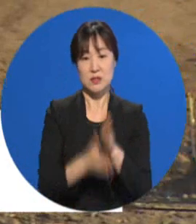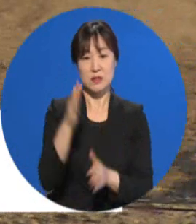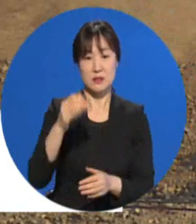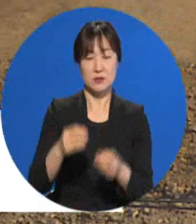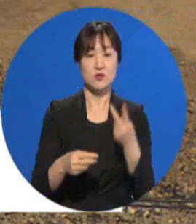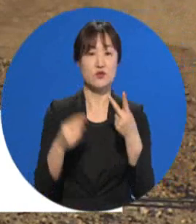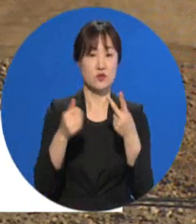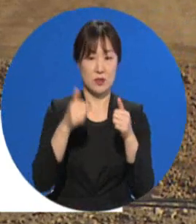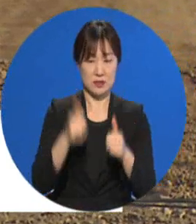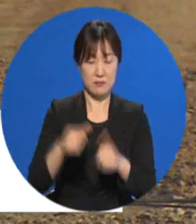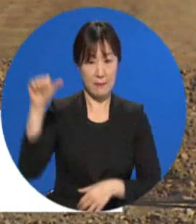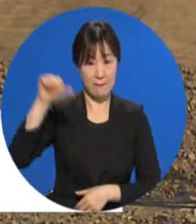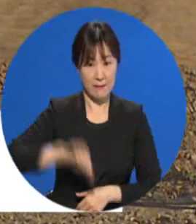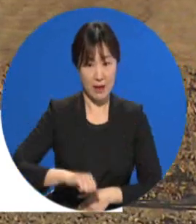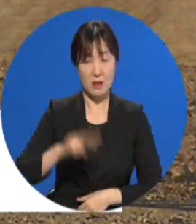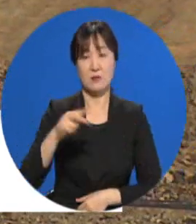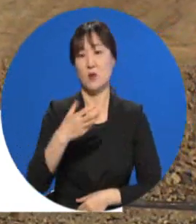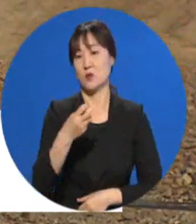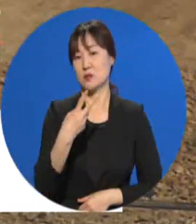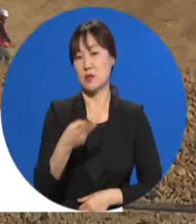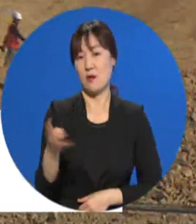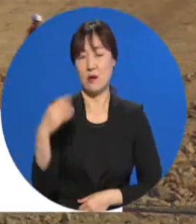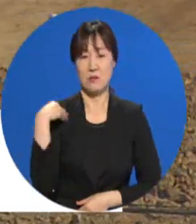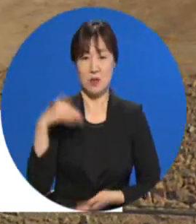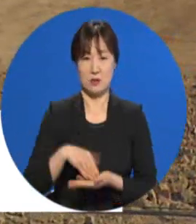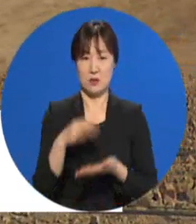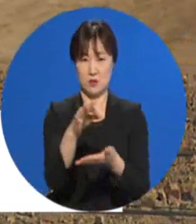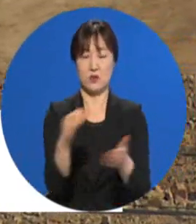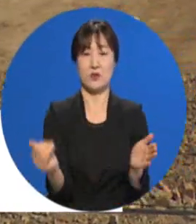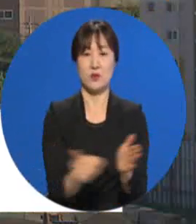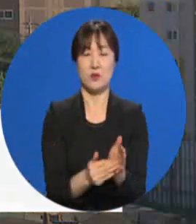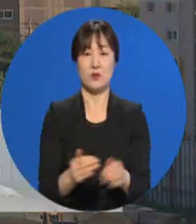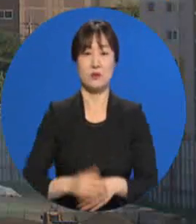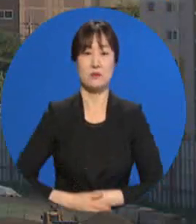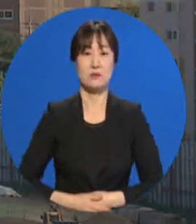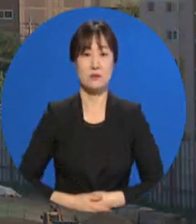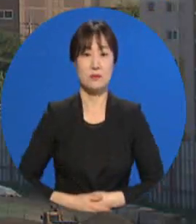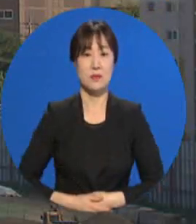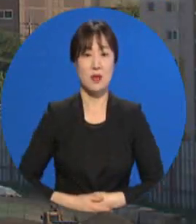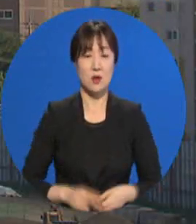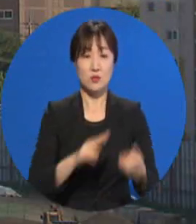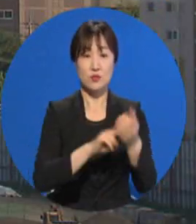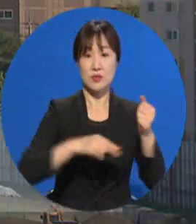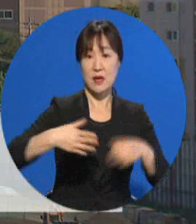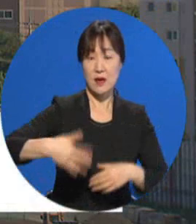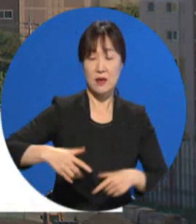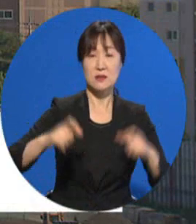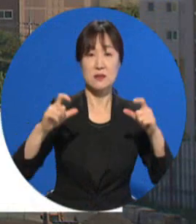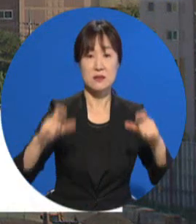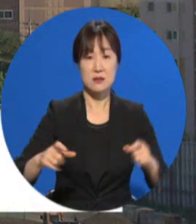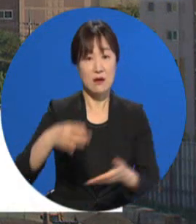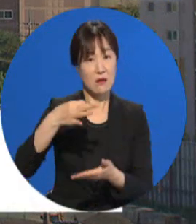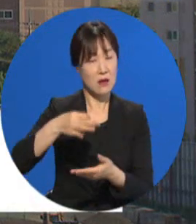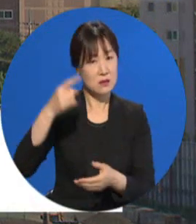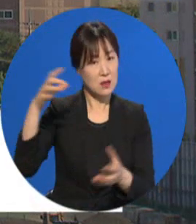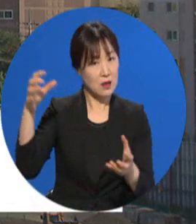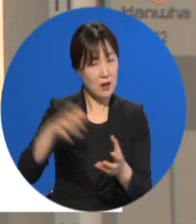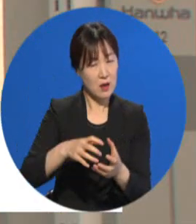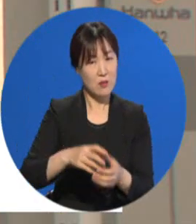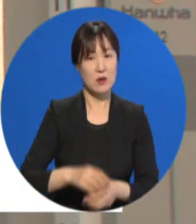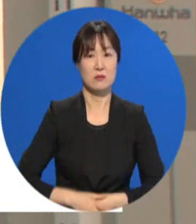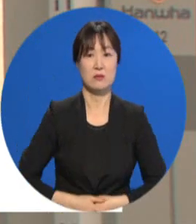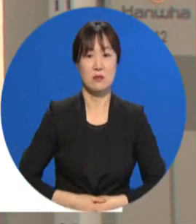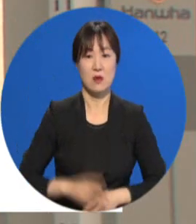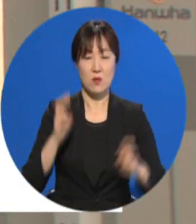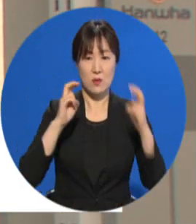패소해 291억 원을 업체 측에 반환한 상태입니다. 아직 분양되지 않은 부지의 가치를 고려하면 개발업체가